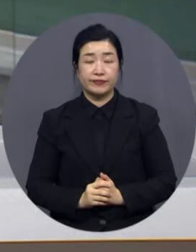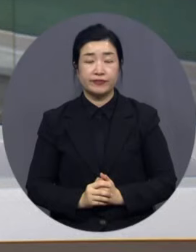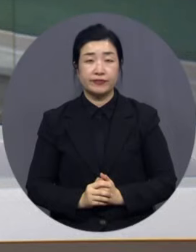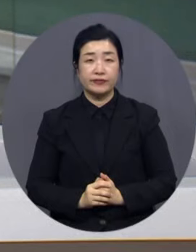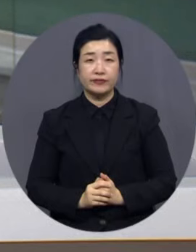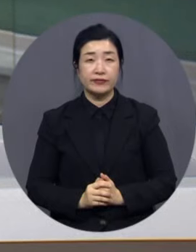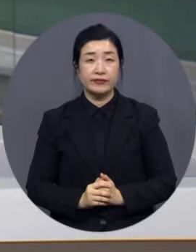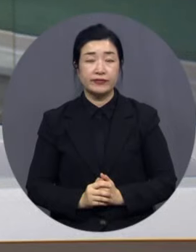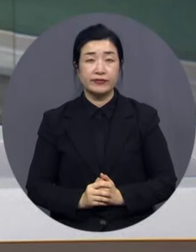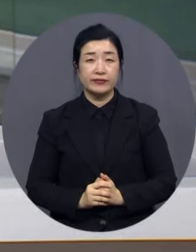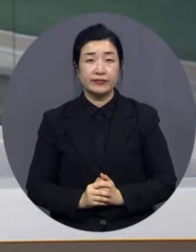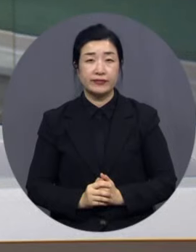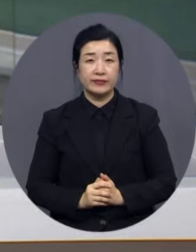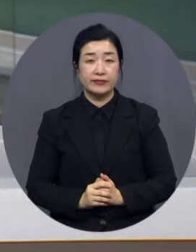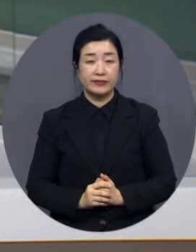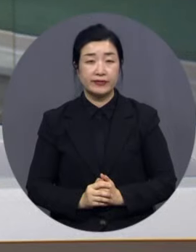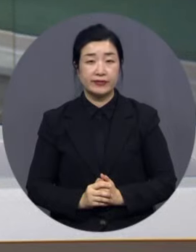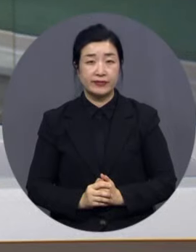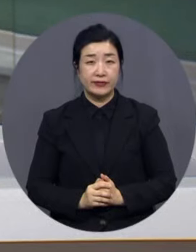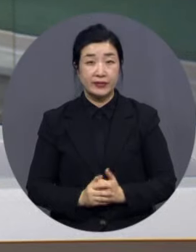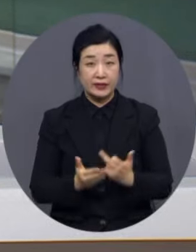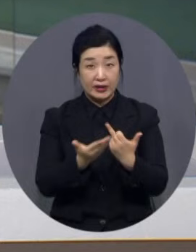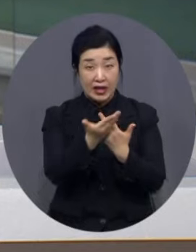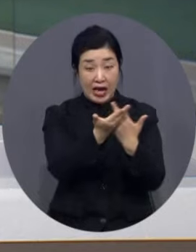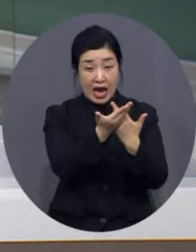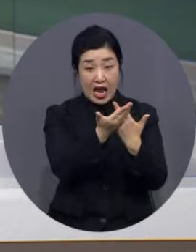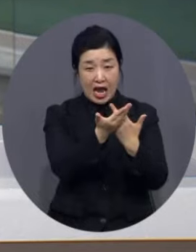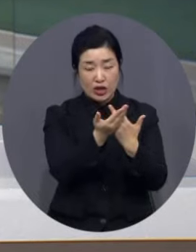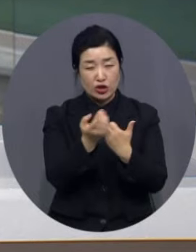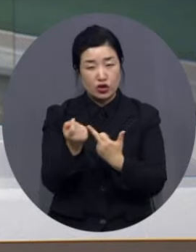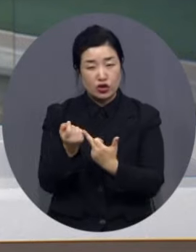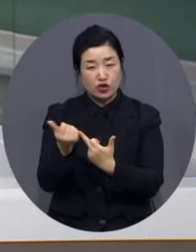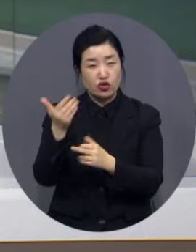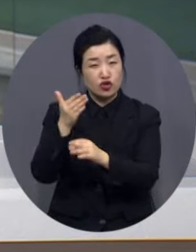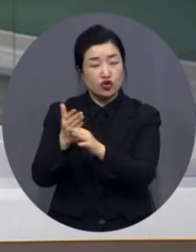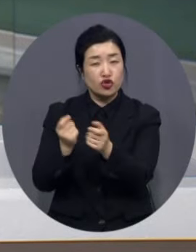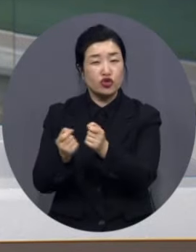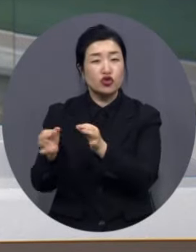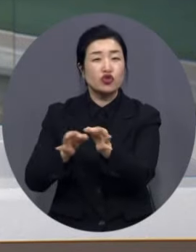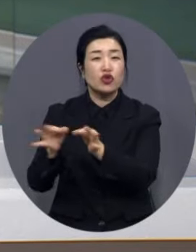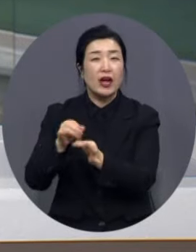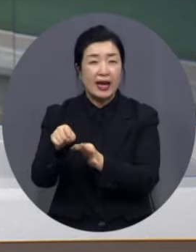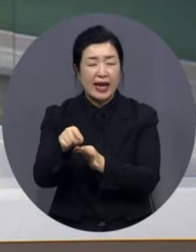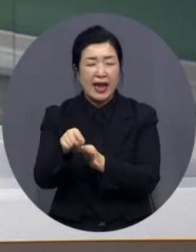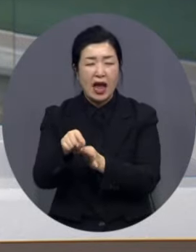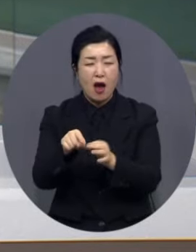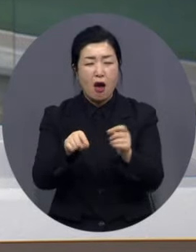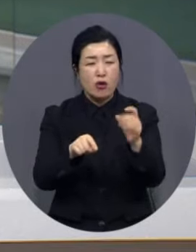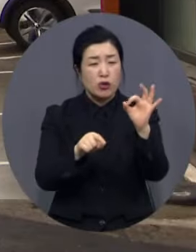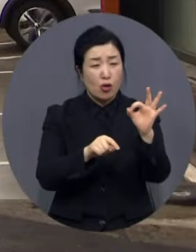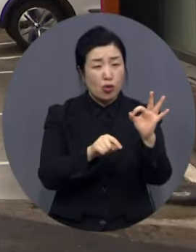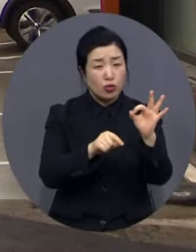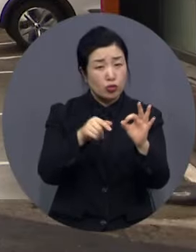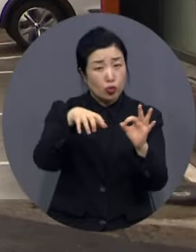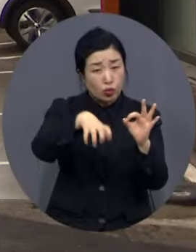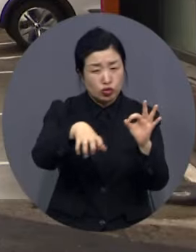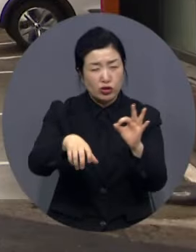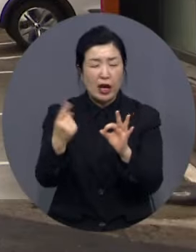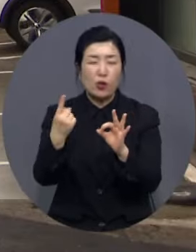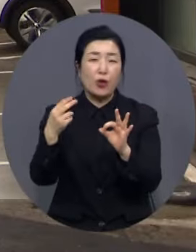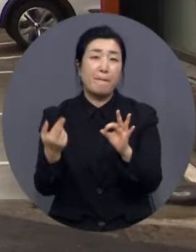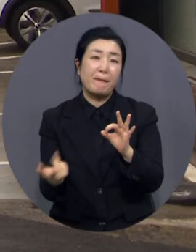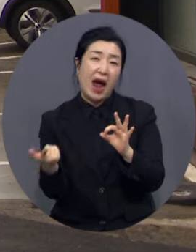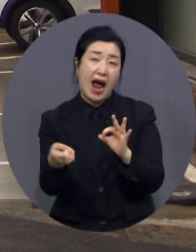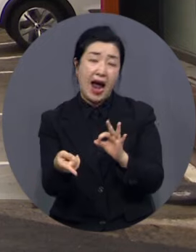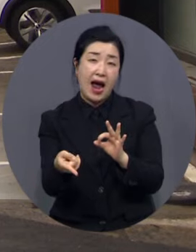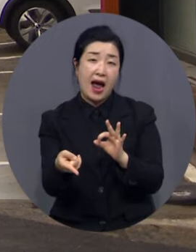분석했습니다 제주 지역의 중대형상가 열곳 가운데 한 곳은 비어 있는 것으로 조사됐습니다